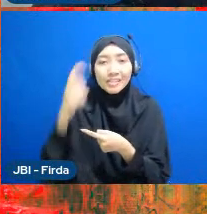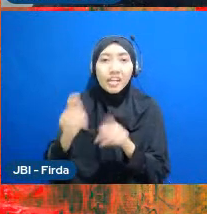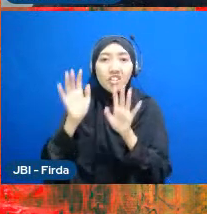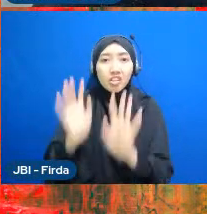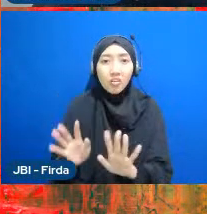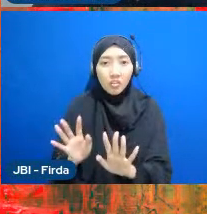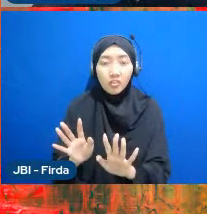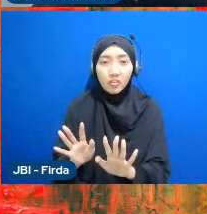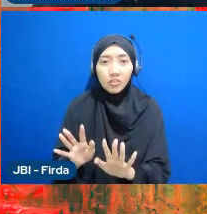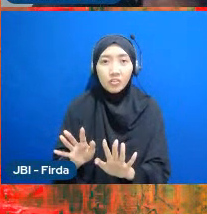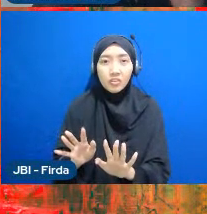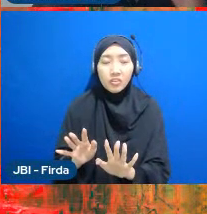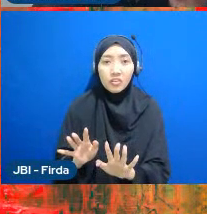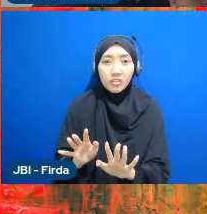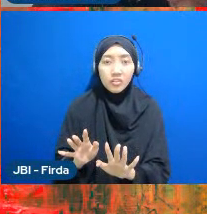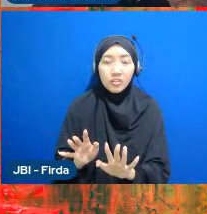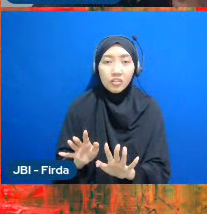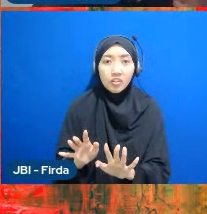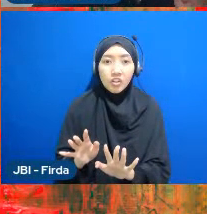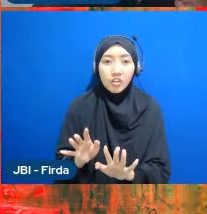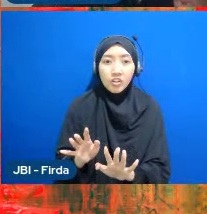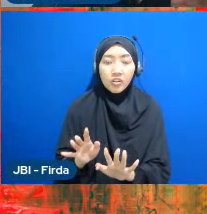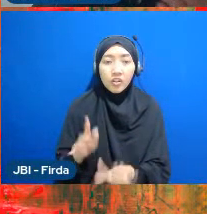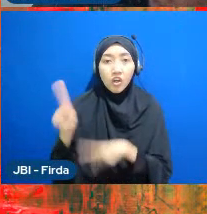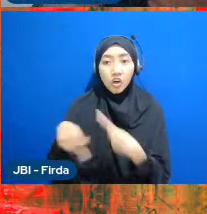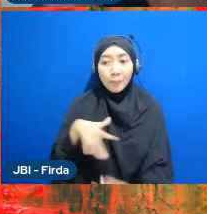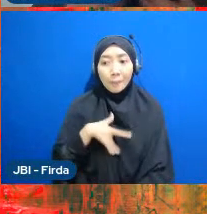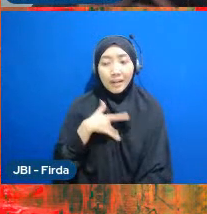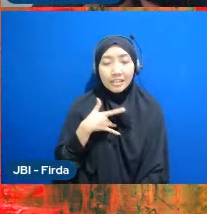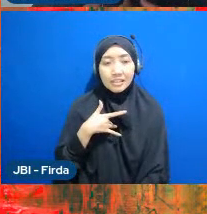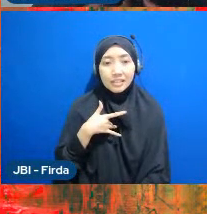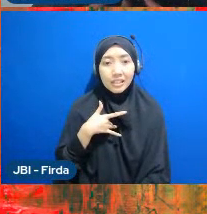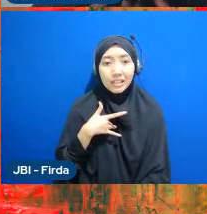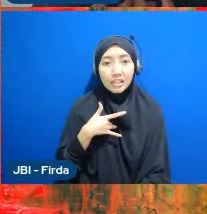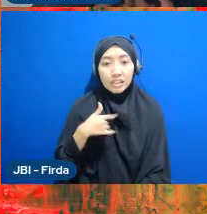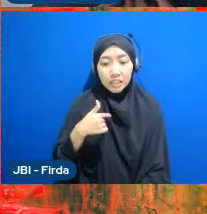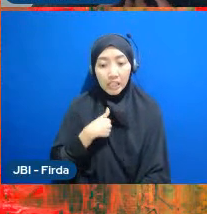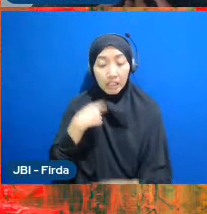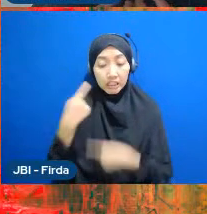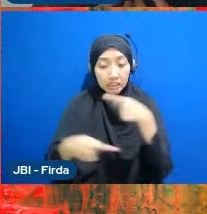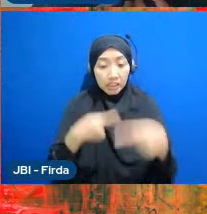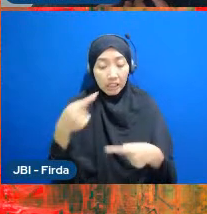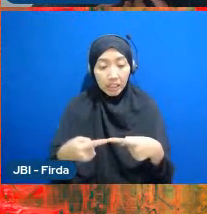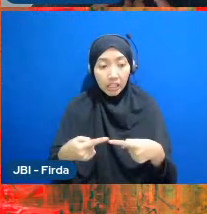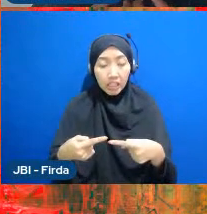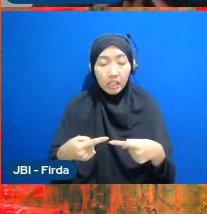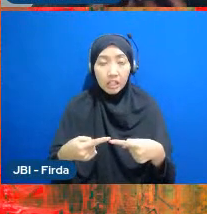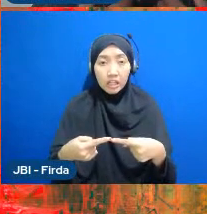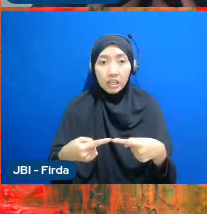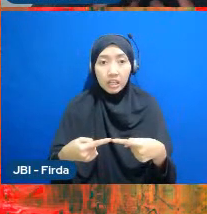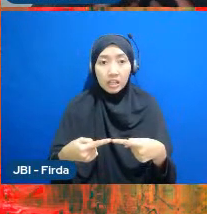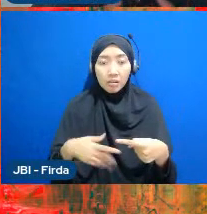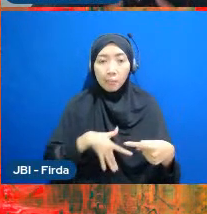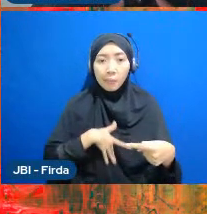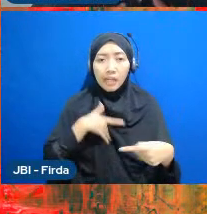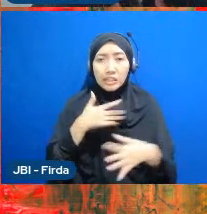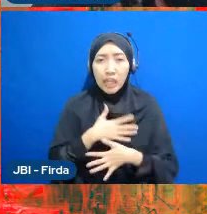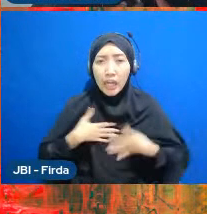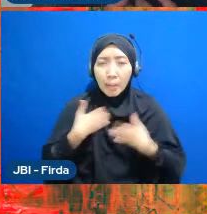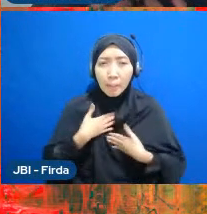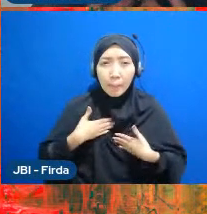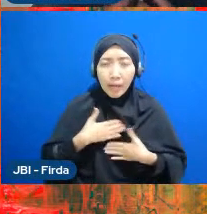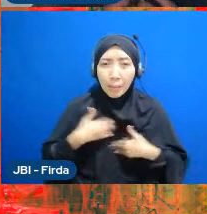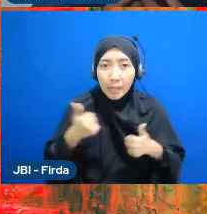Nah, kalau dia merasa bahwa kalau saya cerita, saya akan tidak merasa aman dan